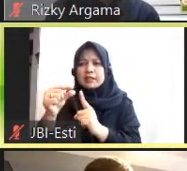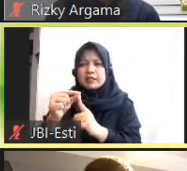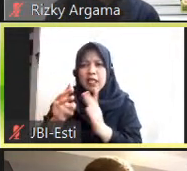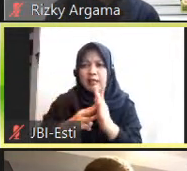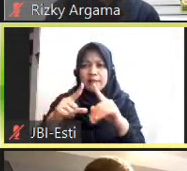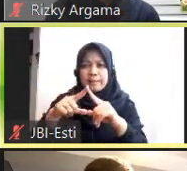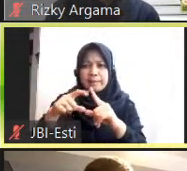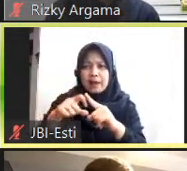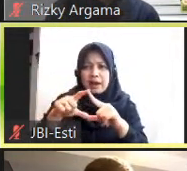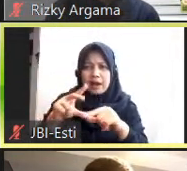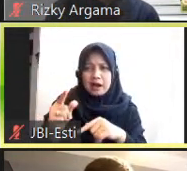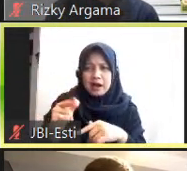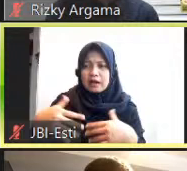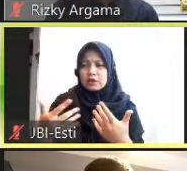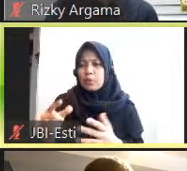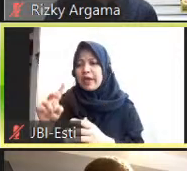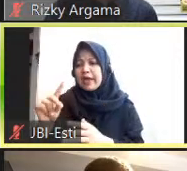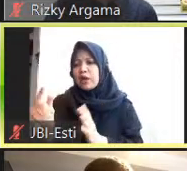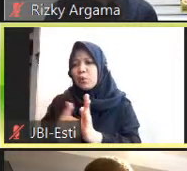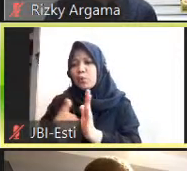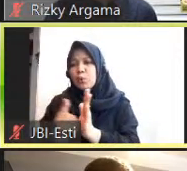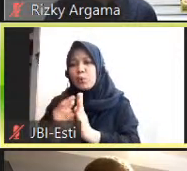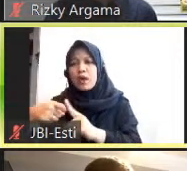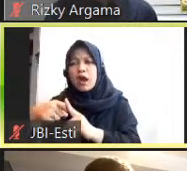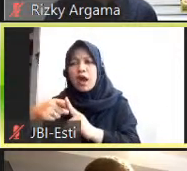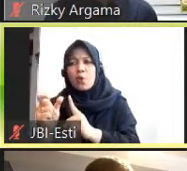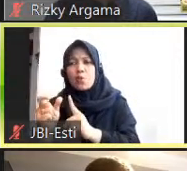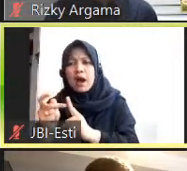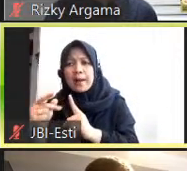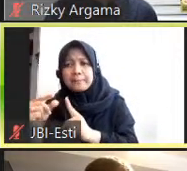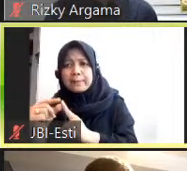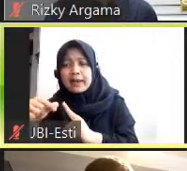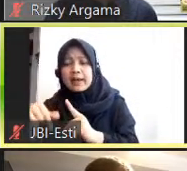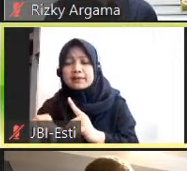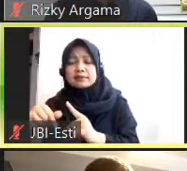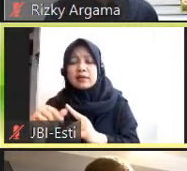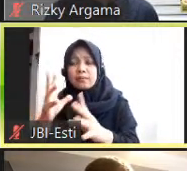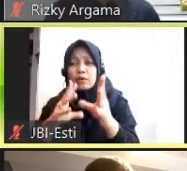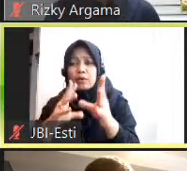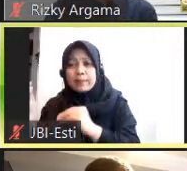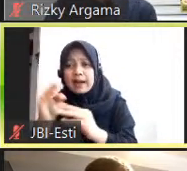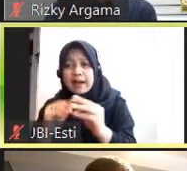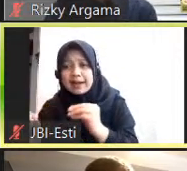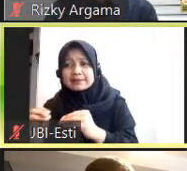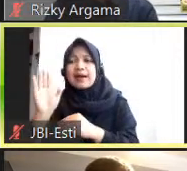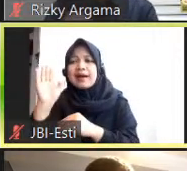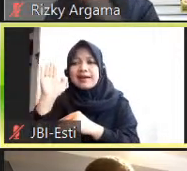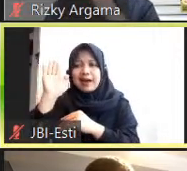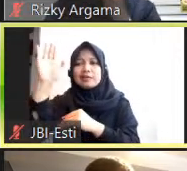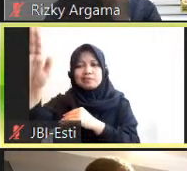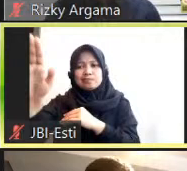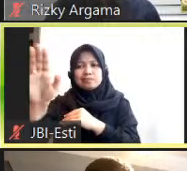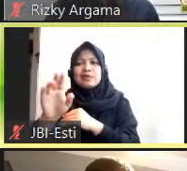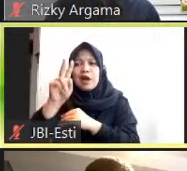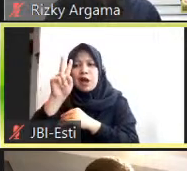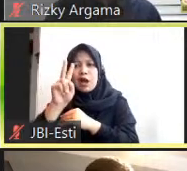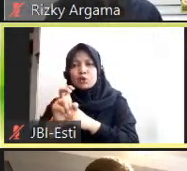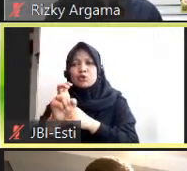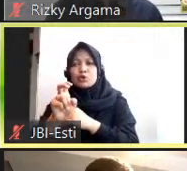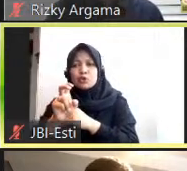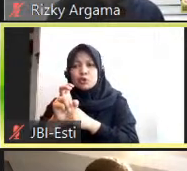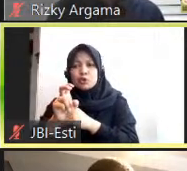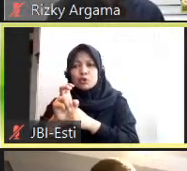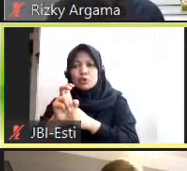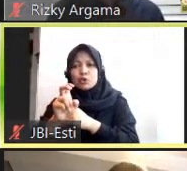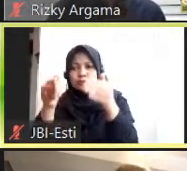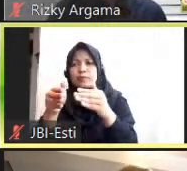akan segera dibahas. Ini ke depan akan jadi hal yang perlu jadi perhatian khusus.